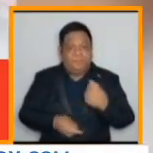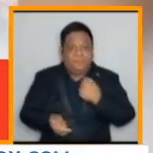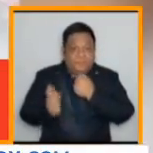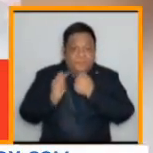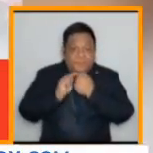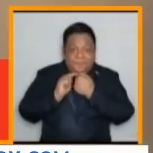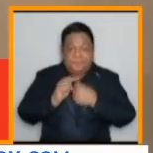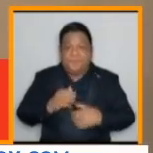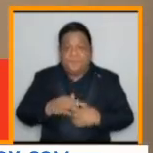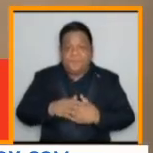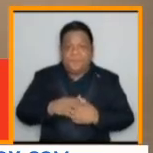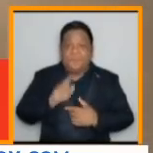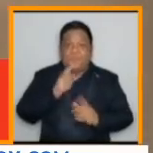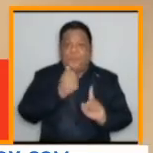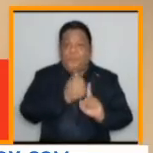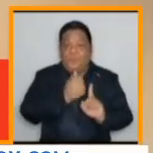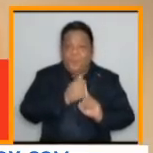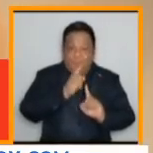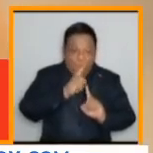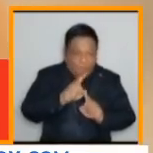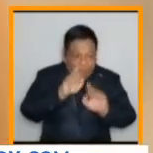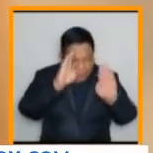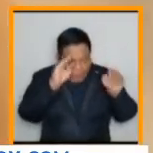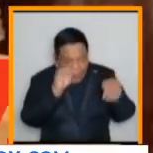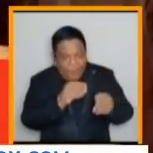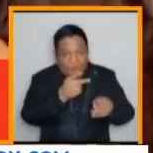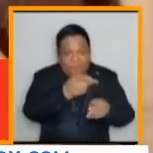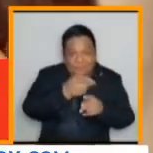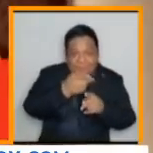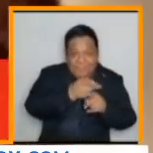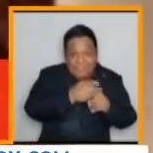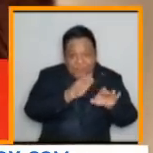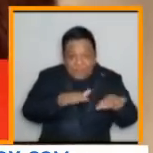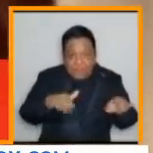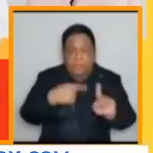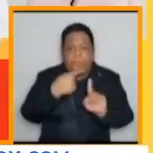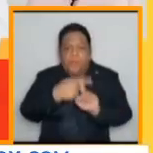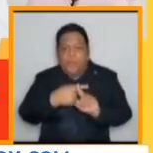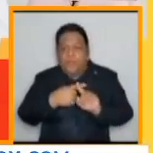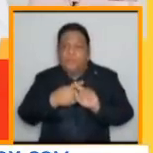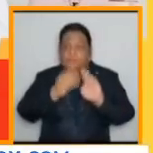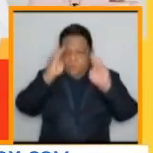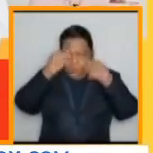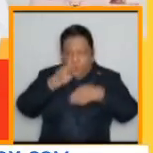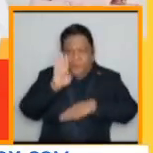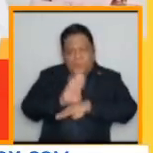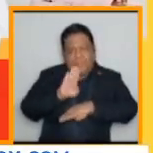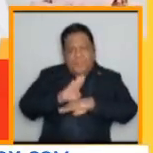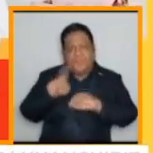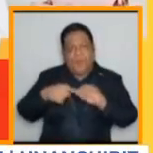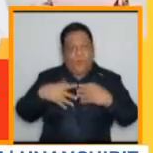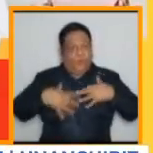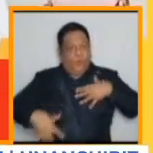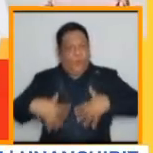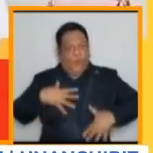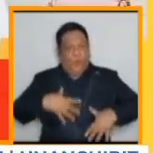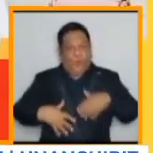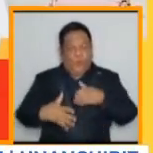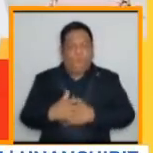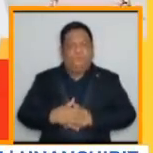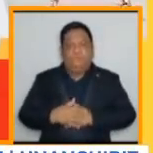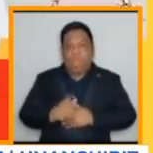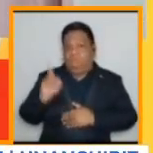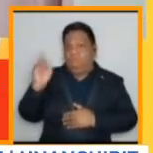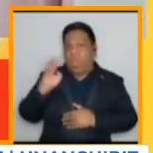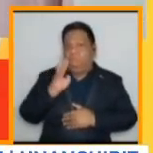mom, abala rin si Marian sa kanyang clothing line business. Matagal ko na talagang gusto magkaroon ng clothing line. Pero